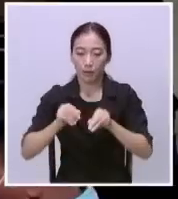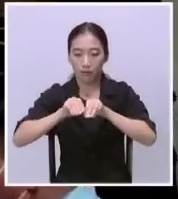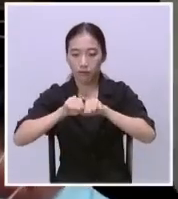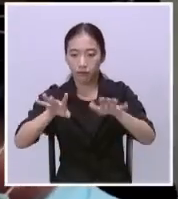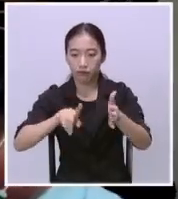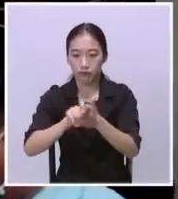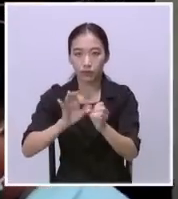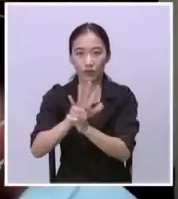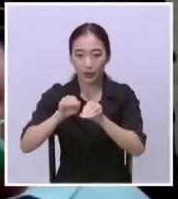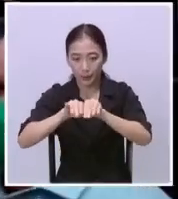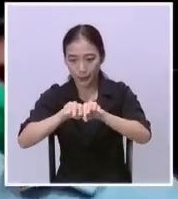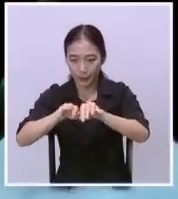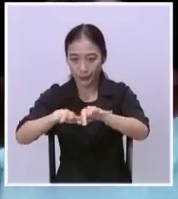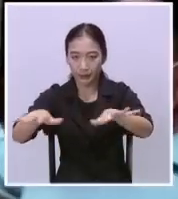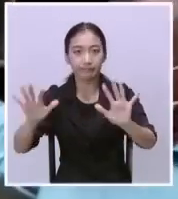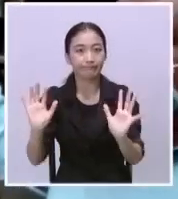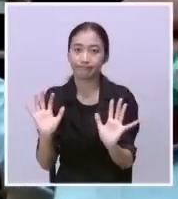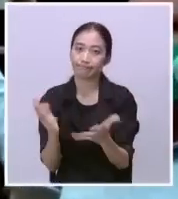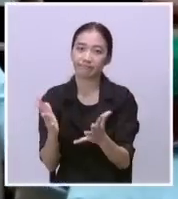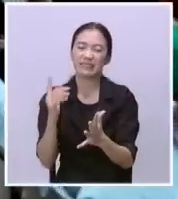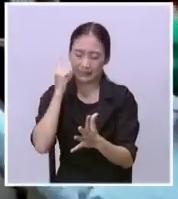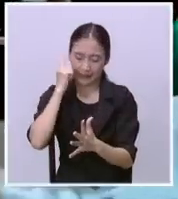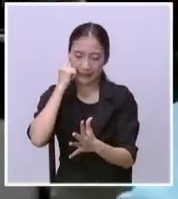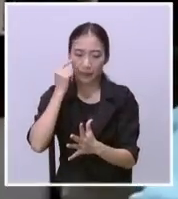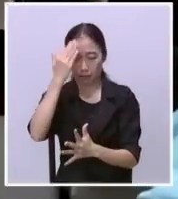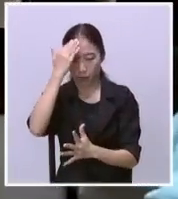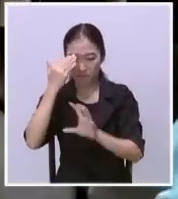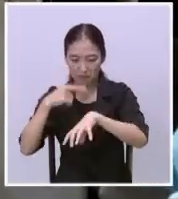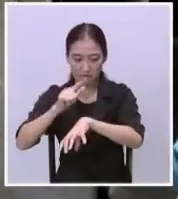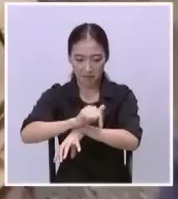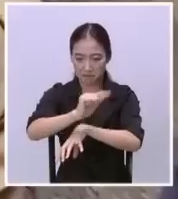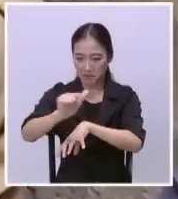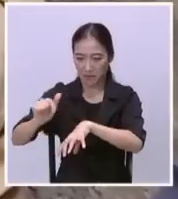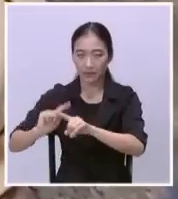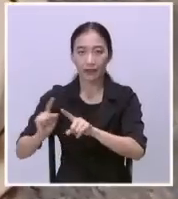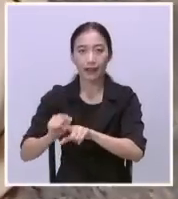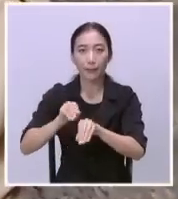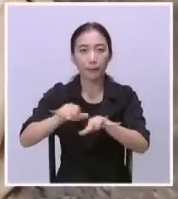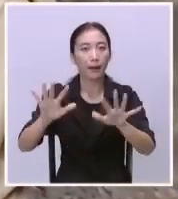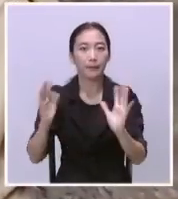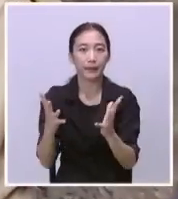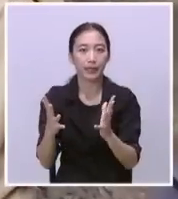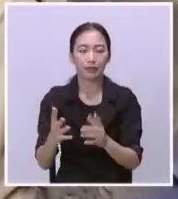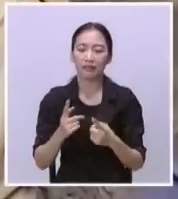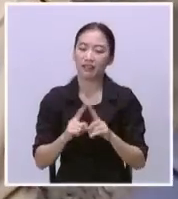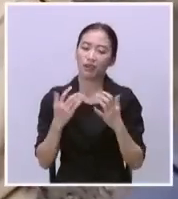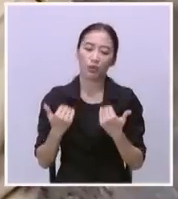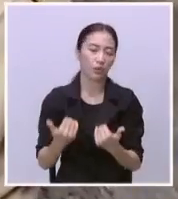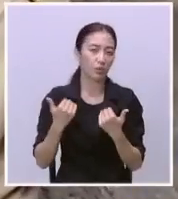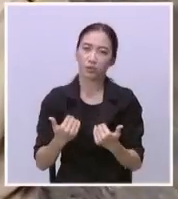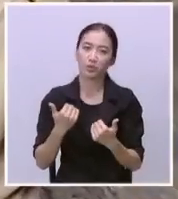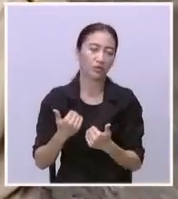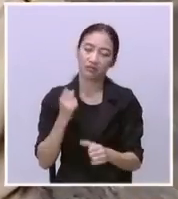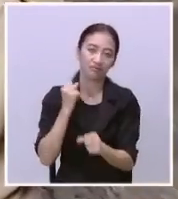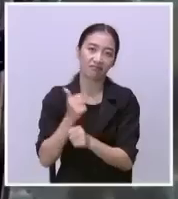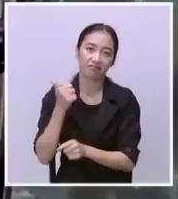ของมุมไบนะคะในพื้นที่อื่นๆของเมืองอื่นๆที่อยู่ใกล้ๆสลัมแห่งนี้ไปได้ด้วยค่ะแต่ว่าปรากฏว่ายังทำไม่ได้นะคะทั้งที่ท